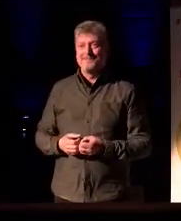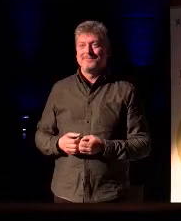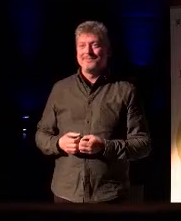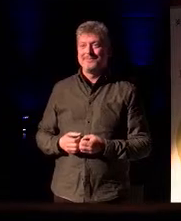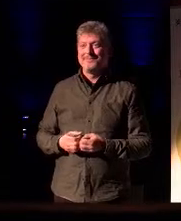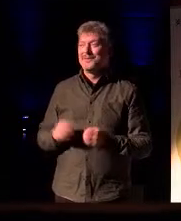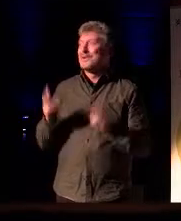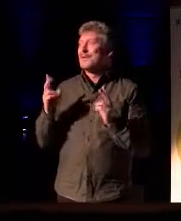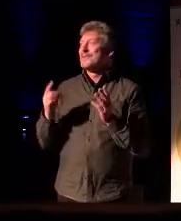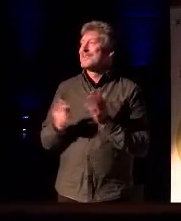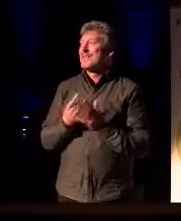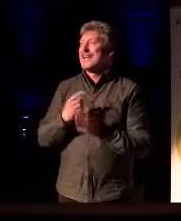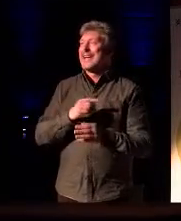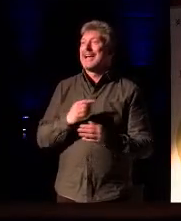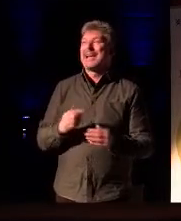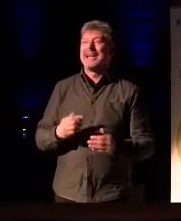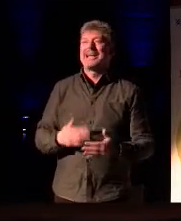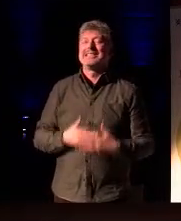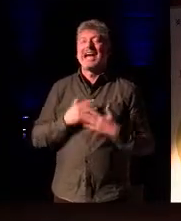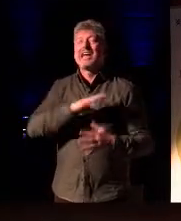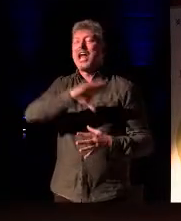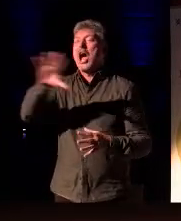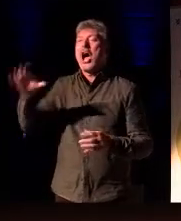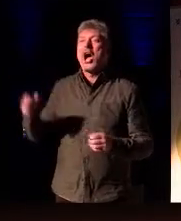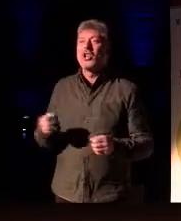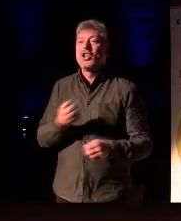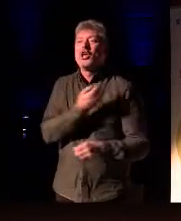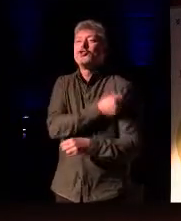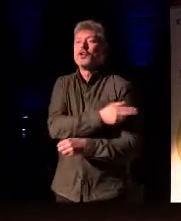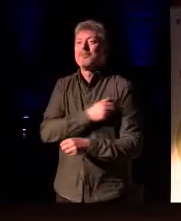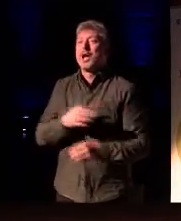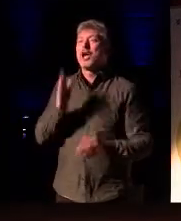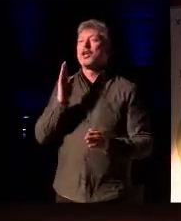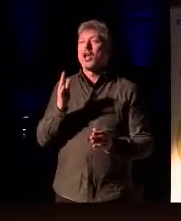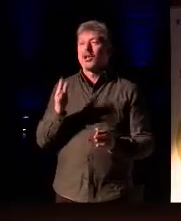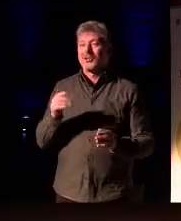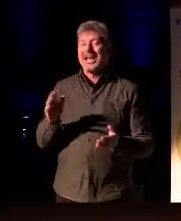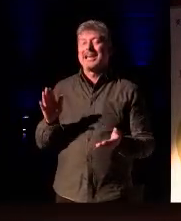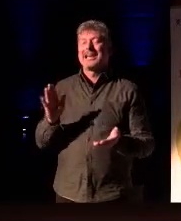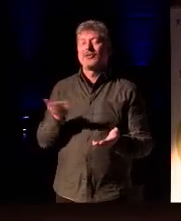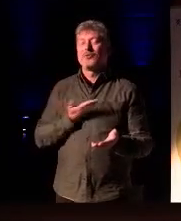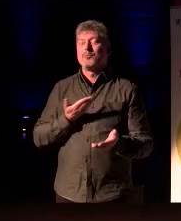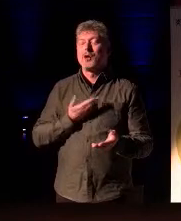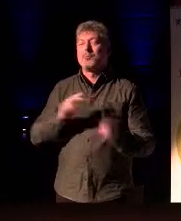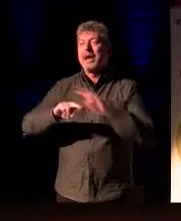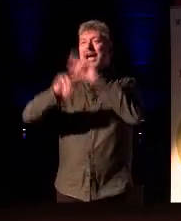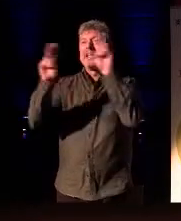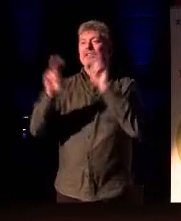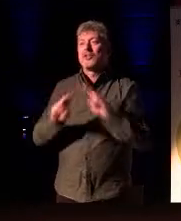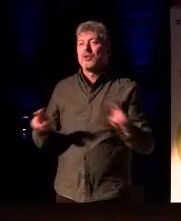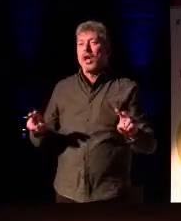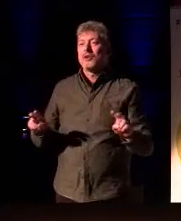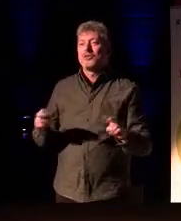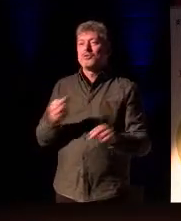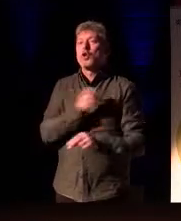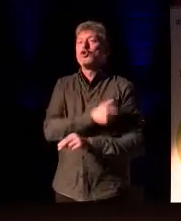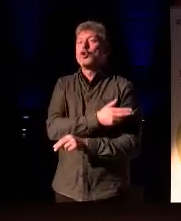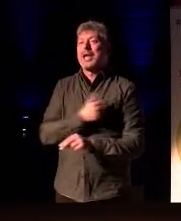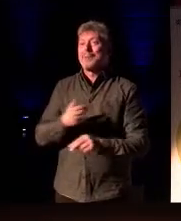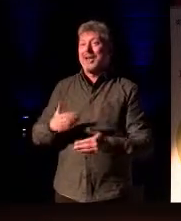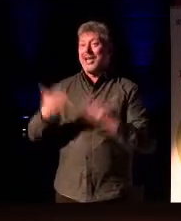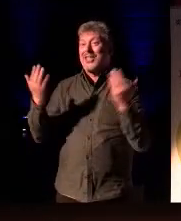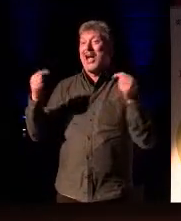og ikke minst kanskje kjære alle sykepleiere, gratulerer så mye med den internasjonale sykepleiedagen i dag.